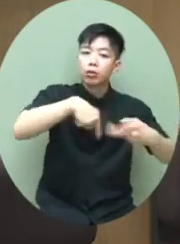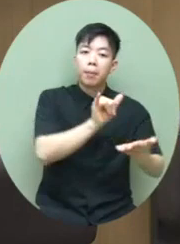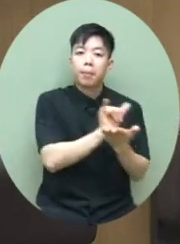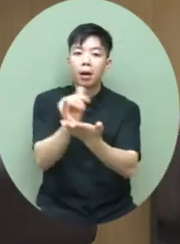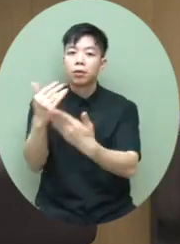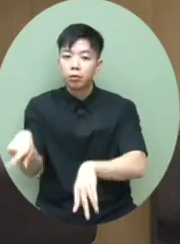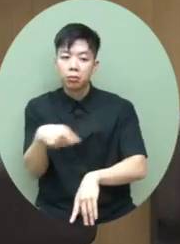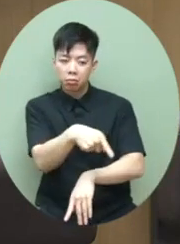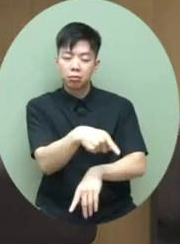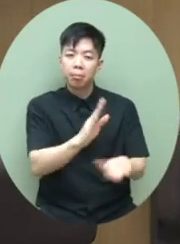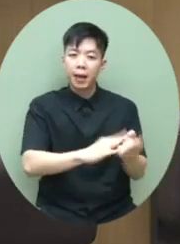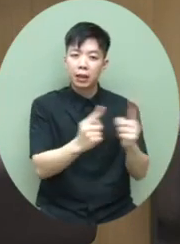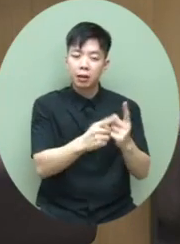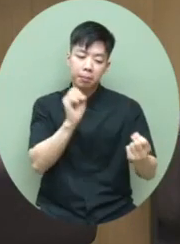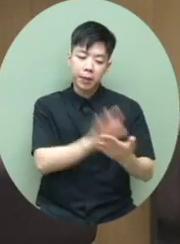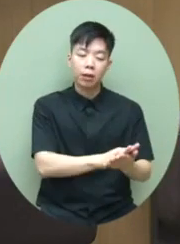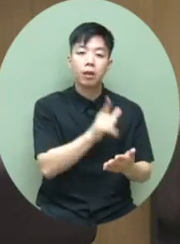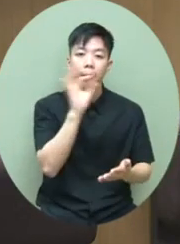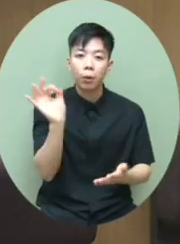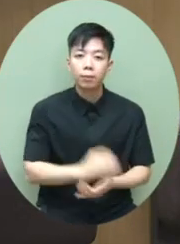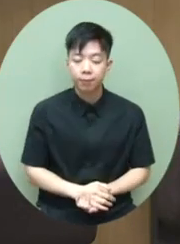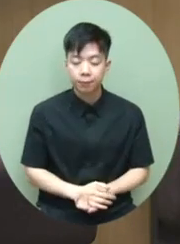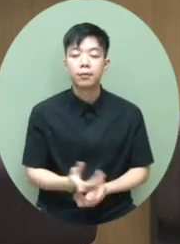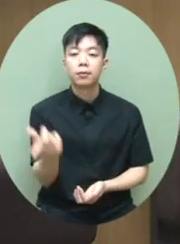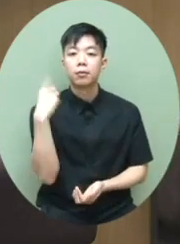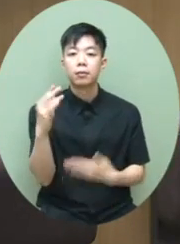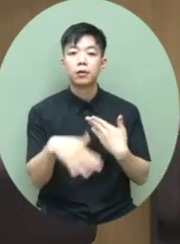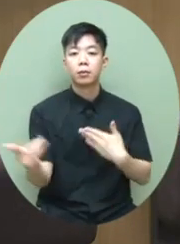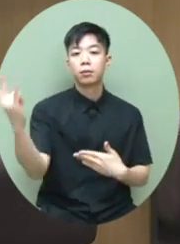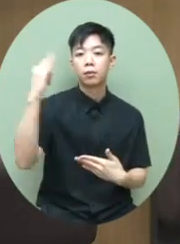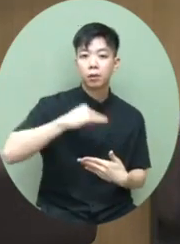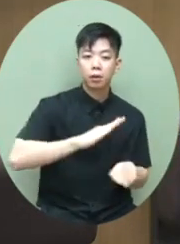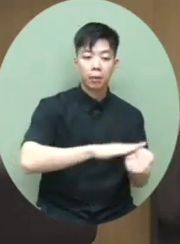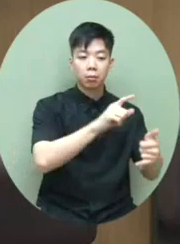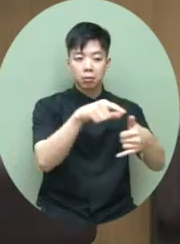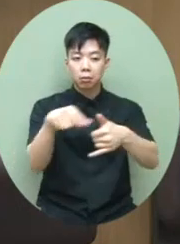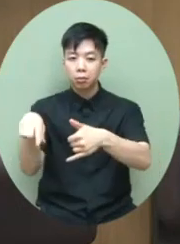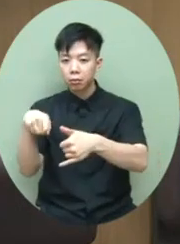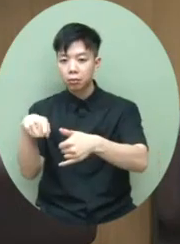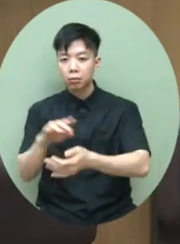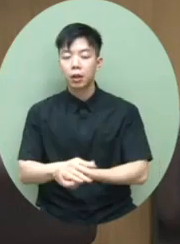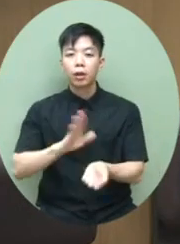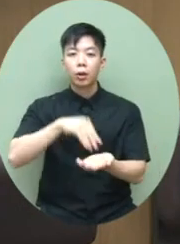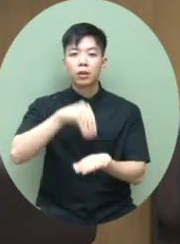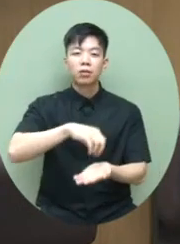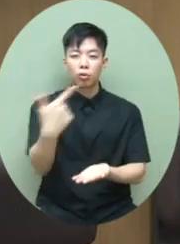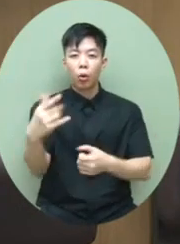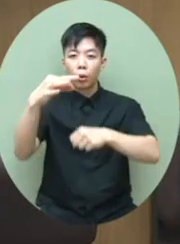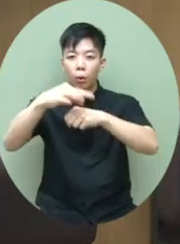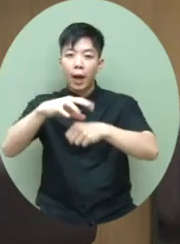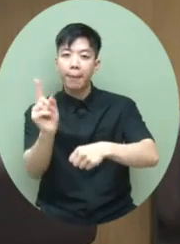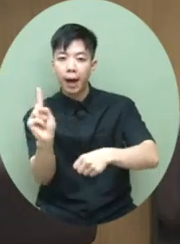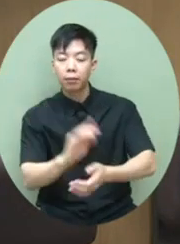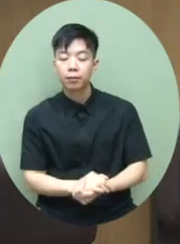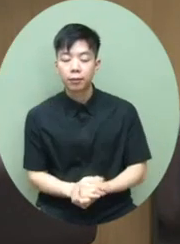實有沒有影響這樣呢？最後都想問近期輸入個案那裡有沒有留意到就是來自哪個國家比較多，還有即接下來